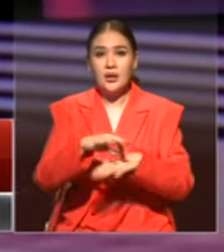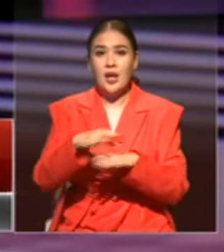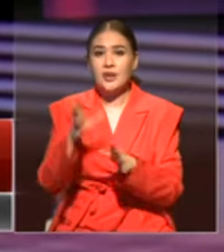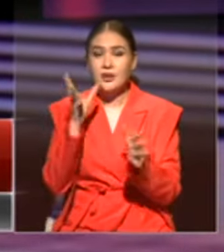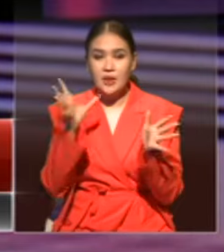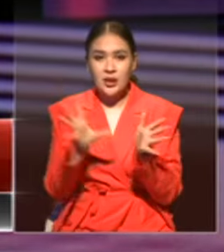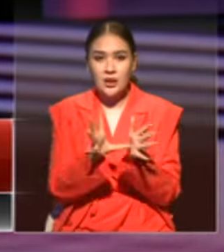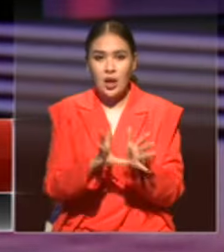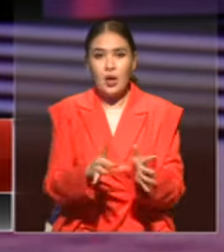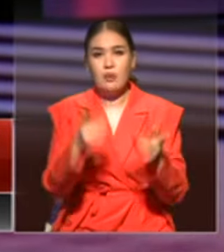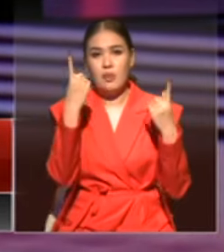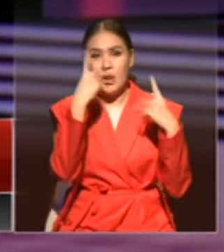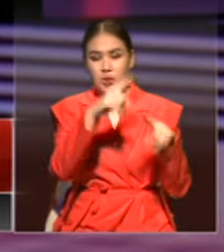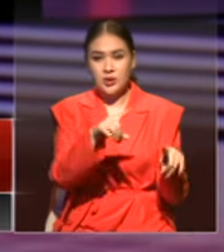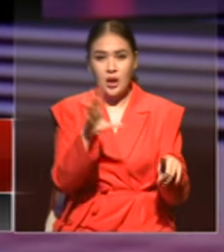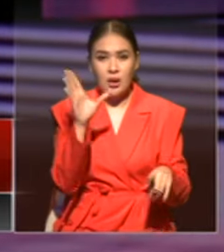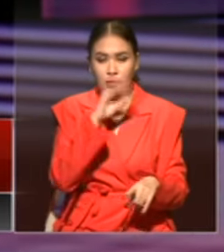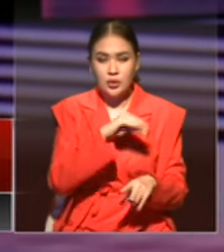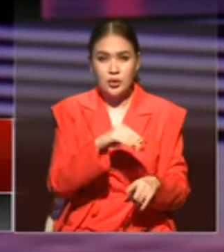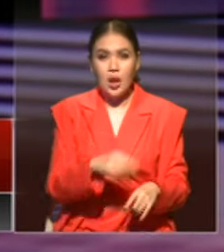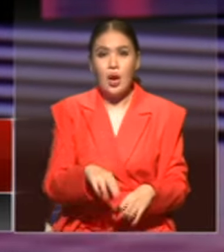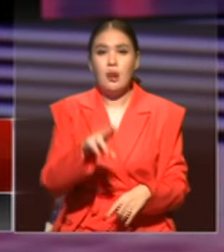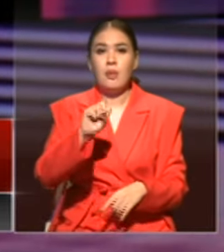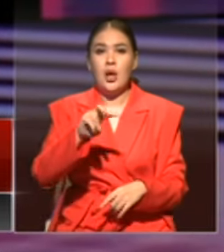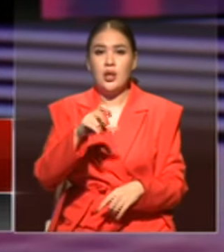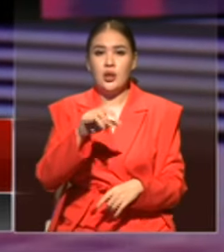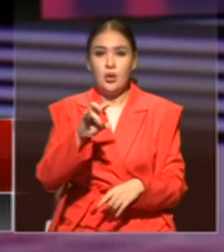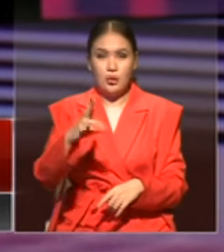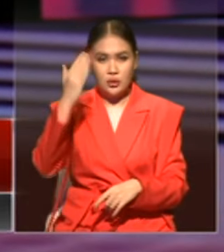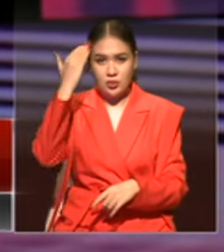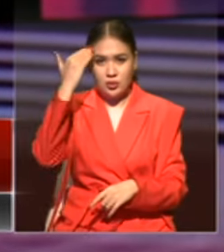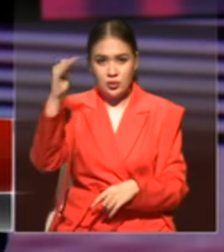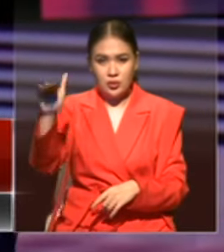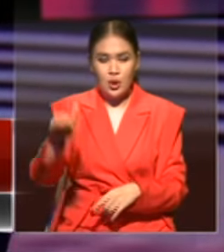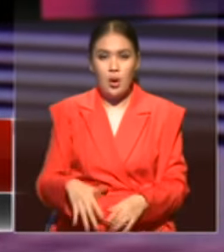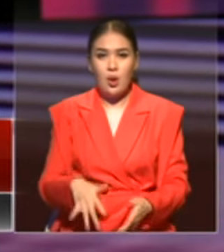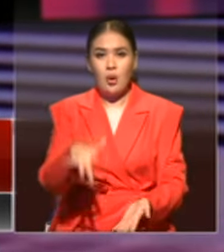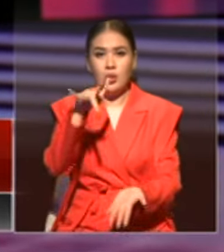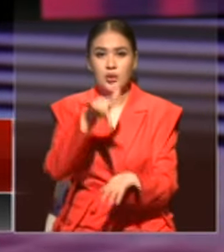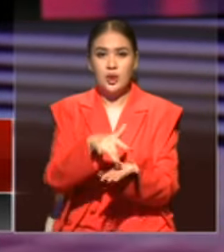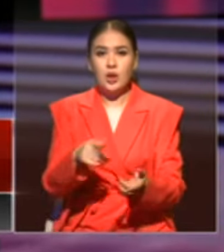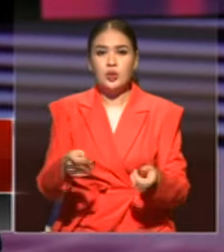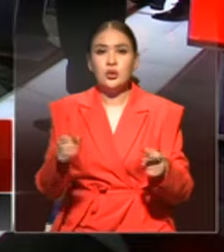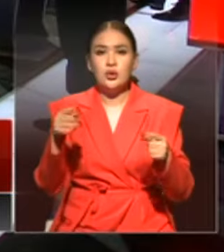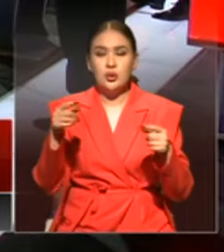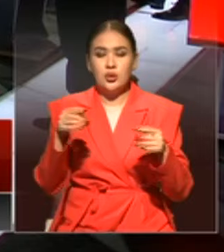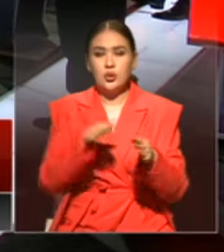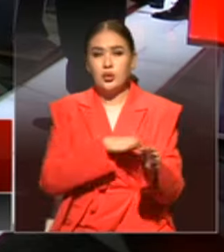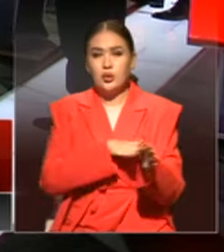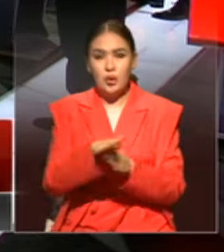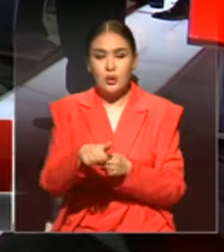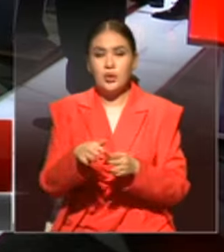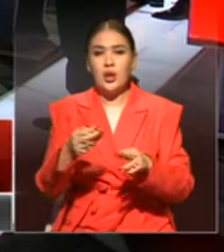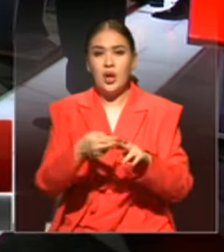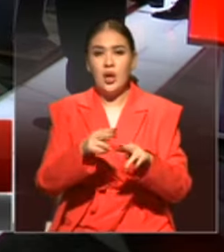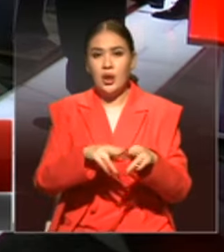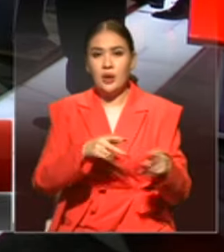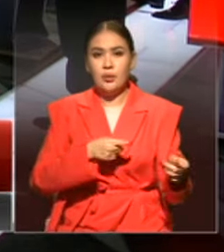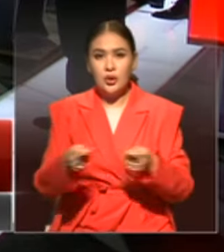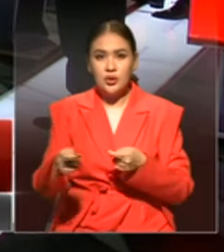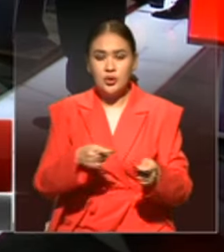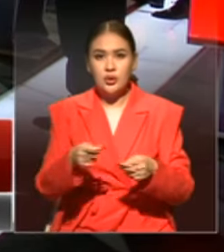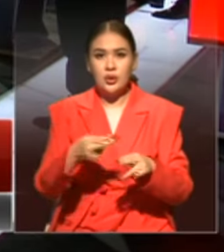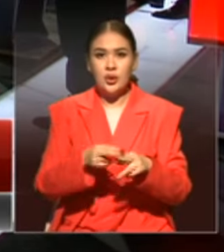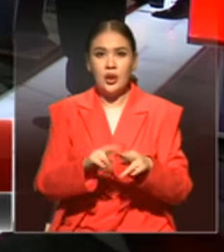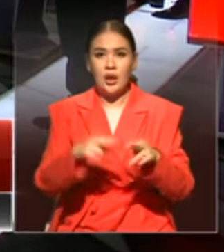басқа бір фирма болуы мүмкін. Ал енді полигон басқа біреудікі. Бұлардың орталарында жаңа толық басқару, осылардың бәрін игеретін